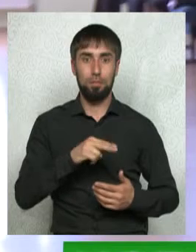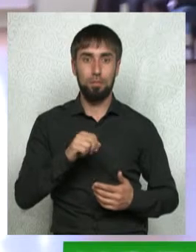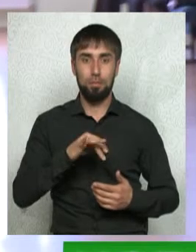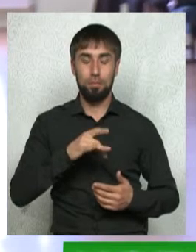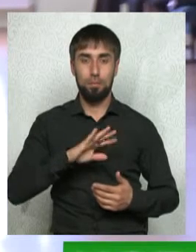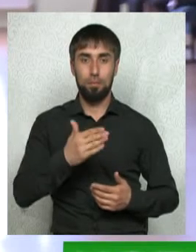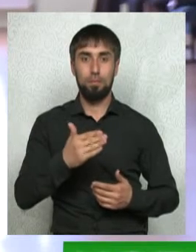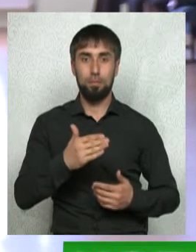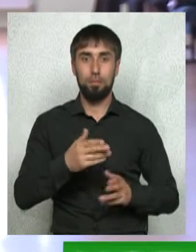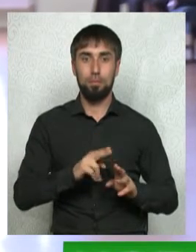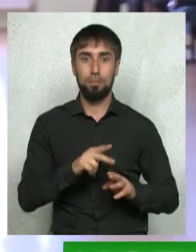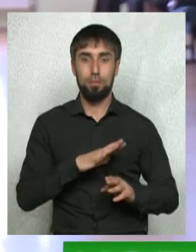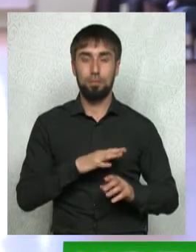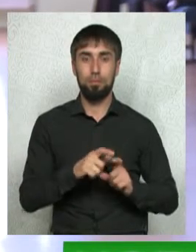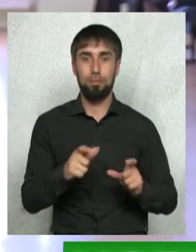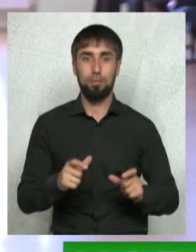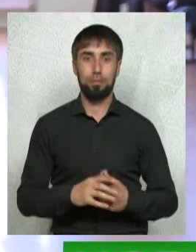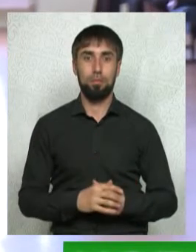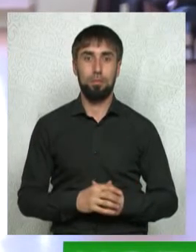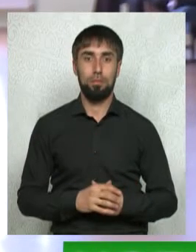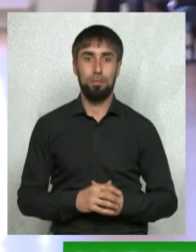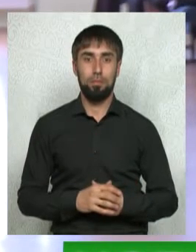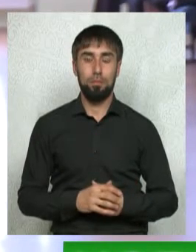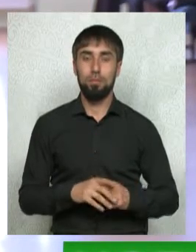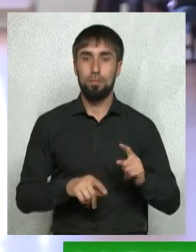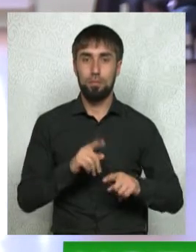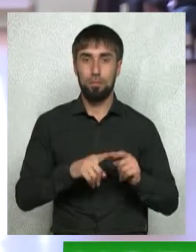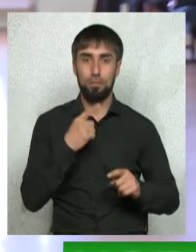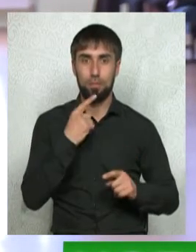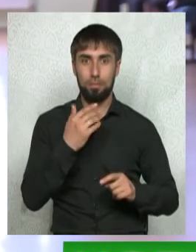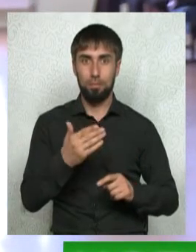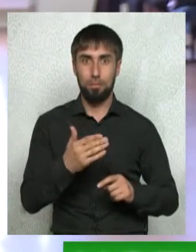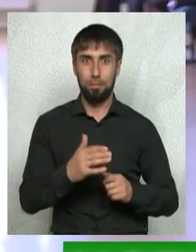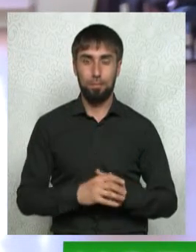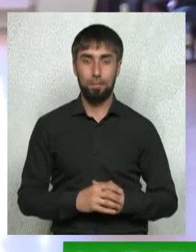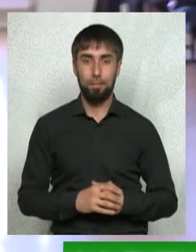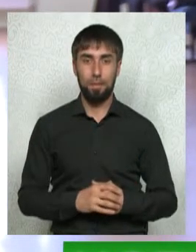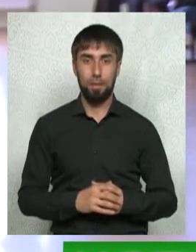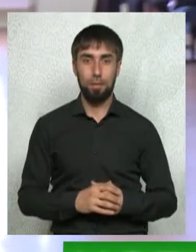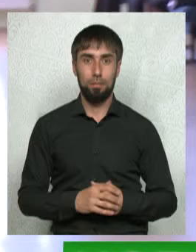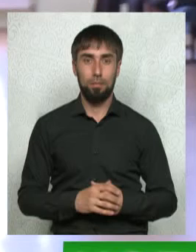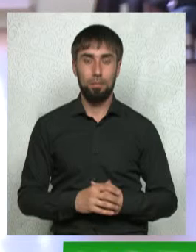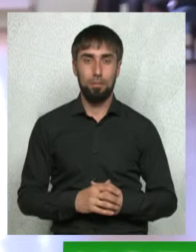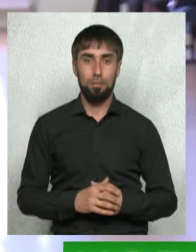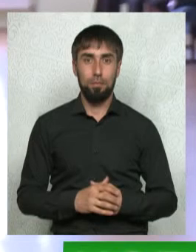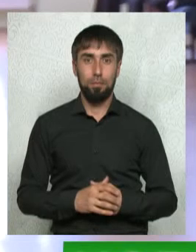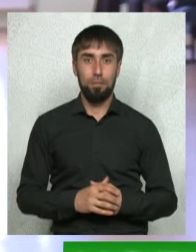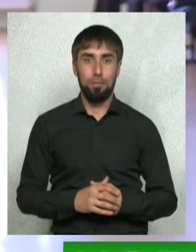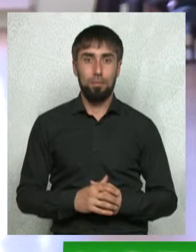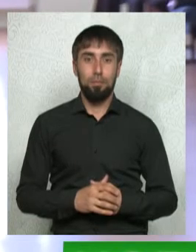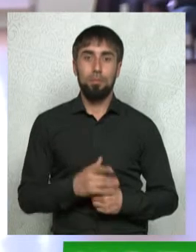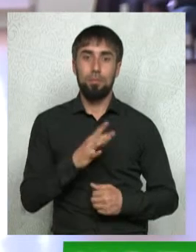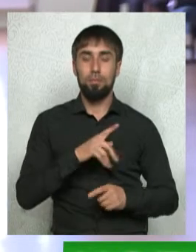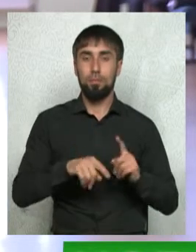жизни наших детей прямо в школе, в том числе к изучению родного языка. Если у нас будут современные технологии для изучения детьми